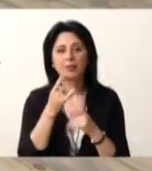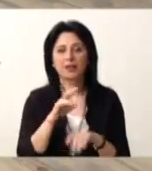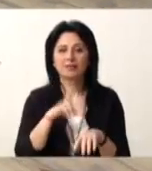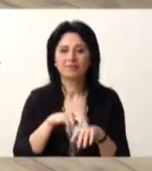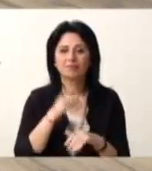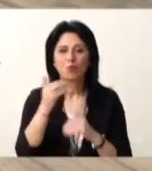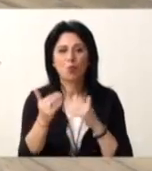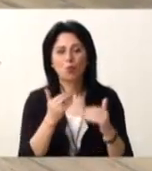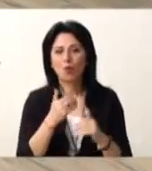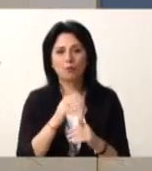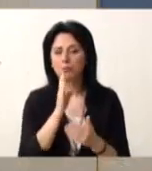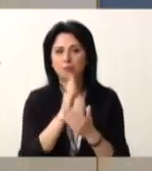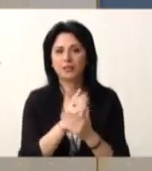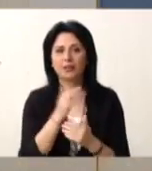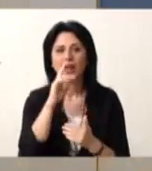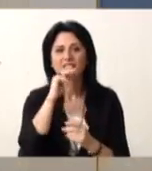დიაგნოზებს და არ ვნიშნავთ